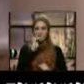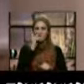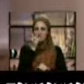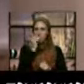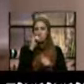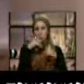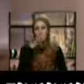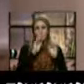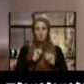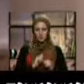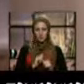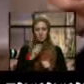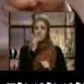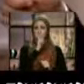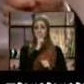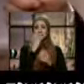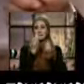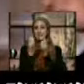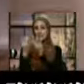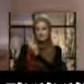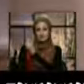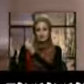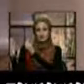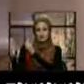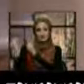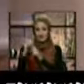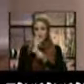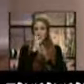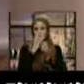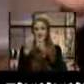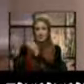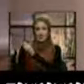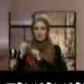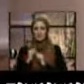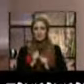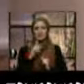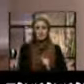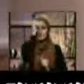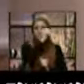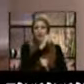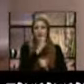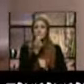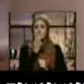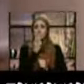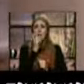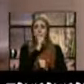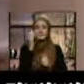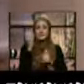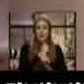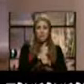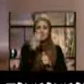وحقيقه طابور البنات طويل جدا، والعقبات اللي احنا حاطينها على الزواج كثيره جدا. الى اين نحن؟ هذه